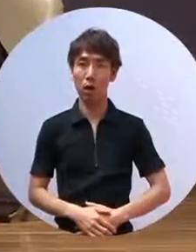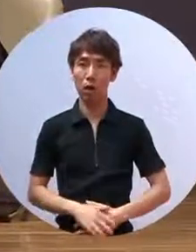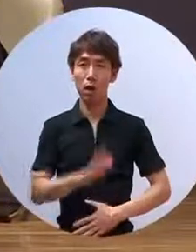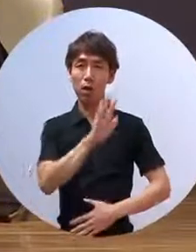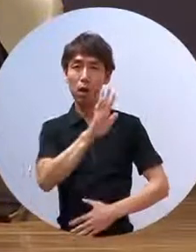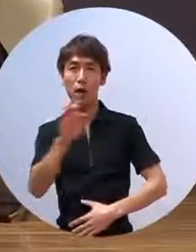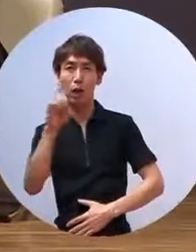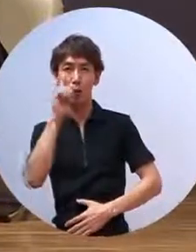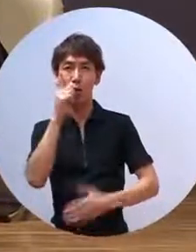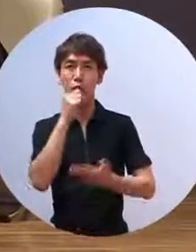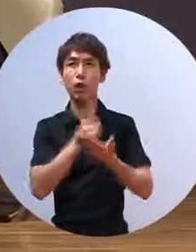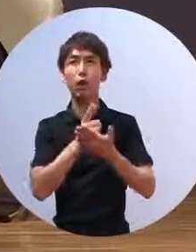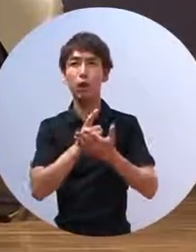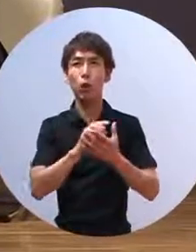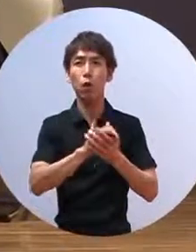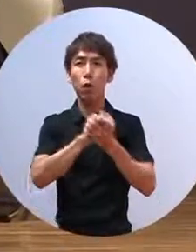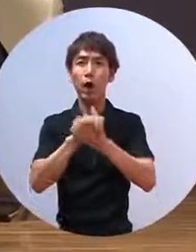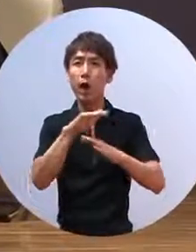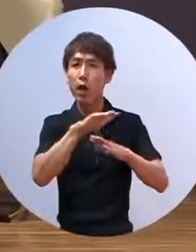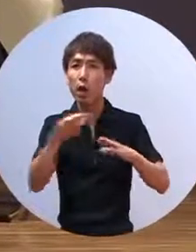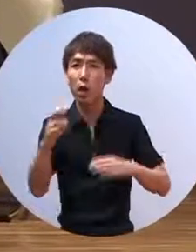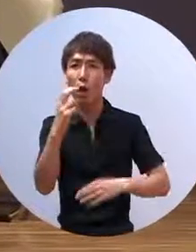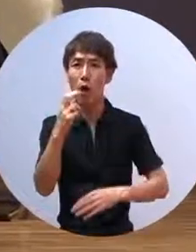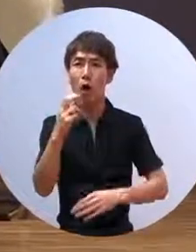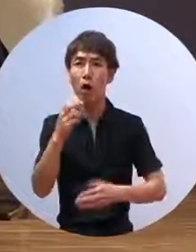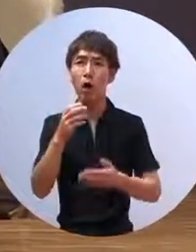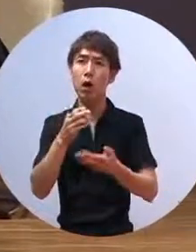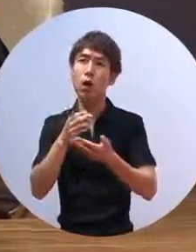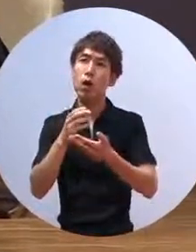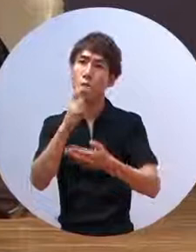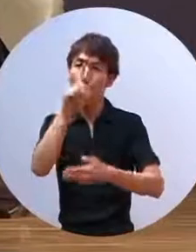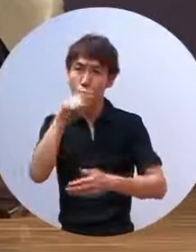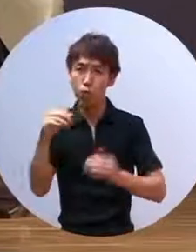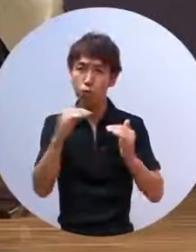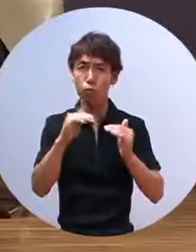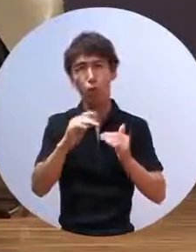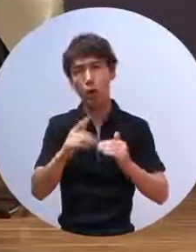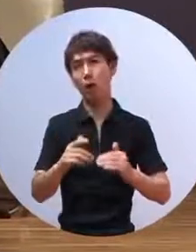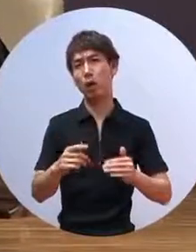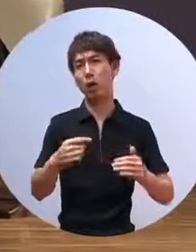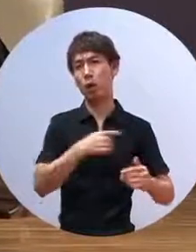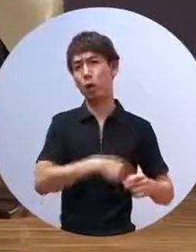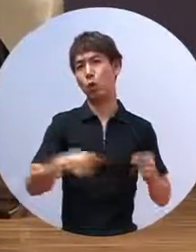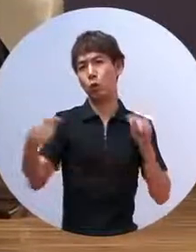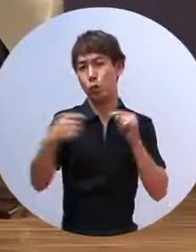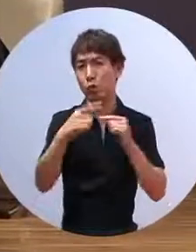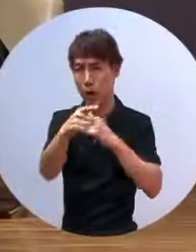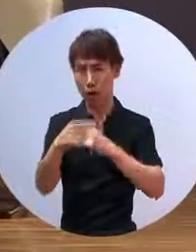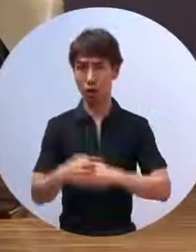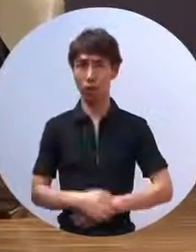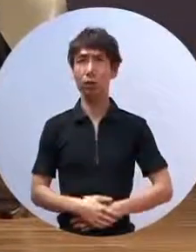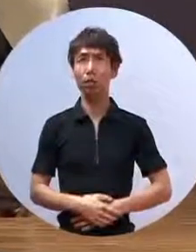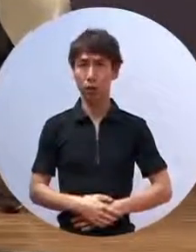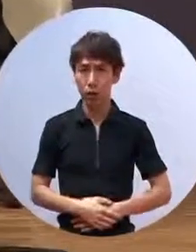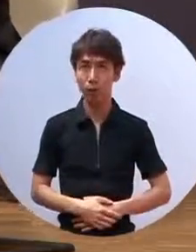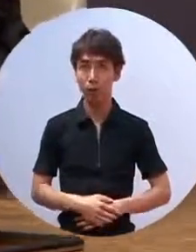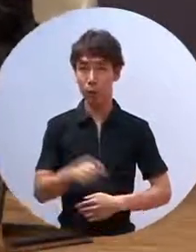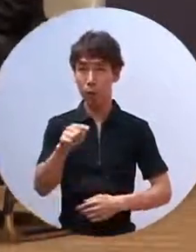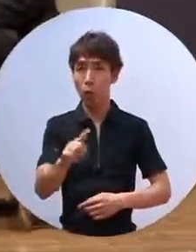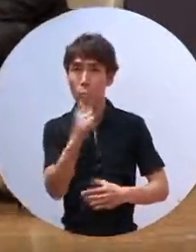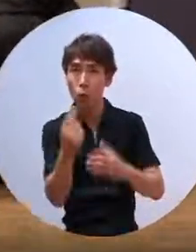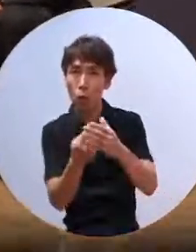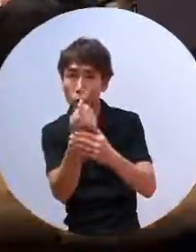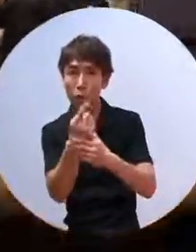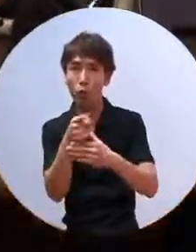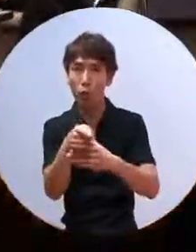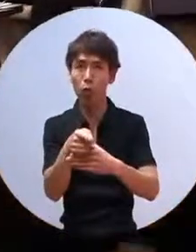見る平和論はですね、心に響きません。実際にその下で起こっている 人の道に戻るようなこと、これを